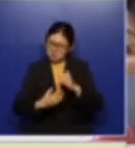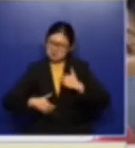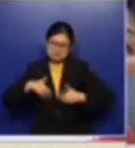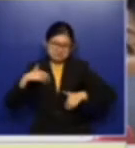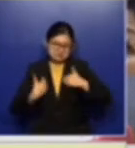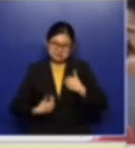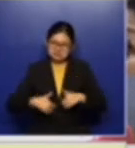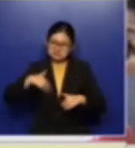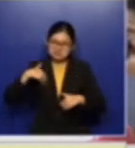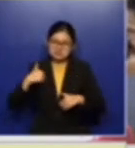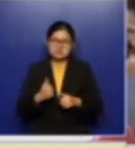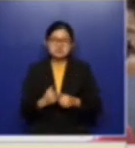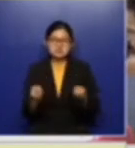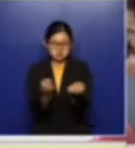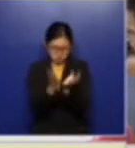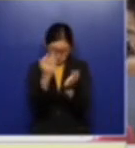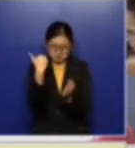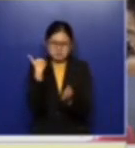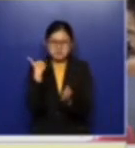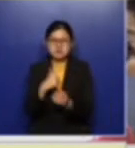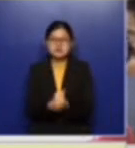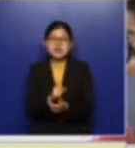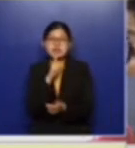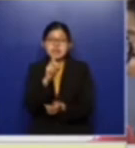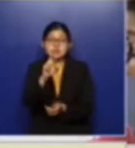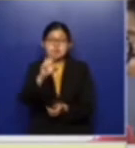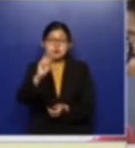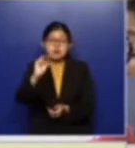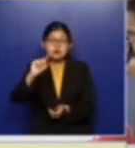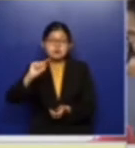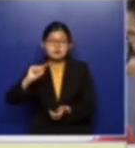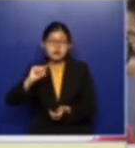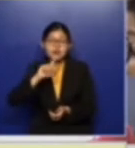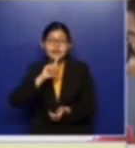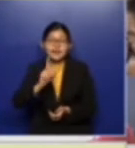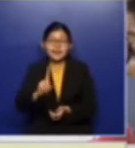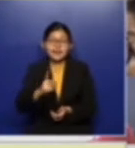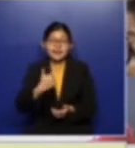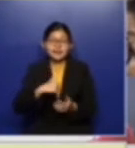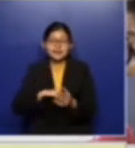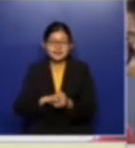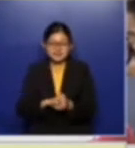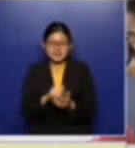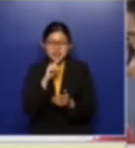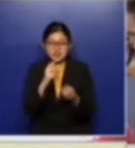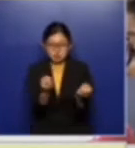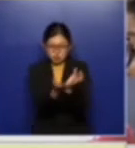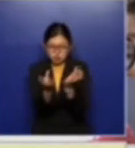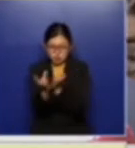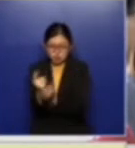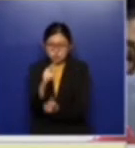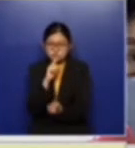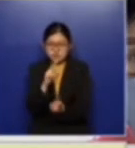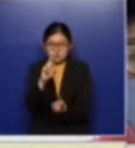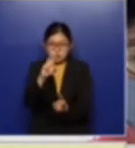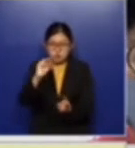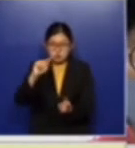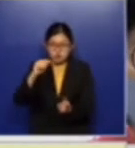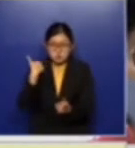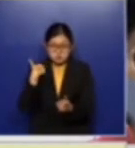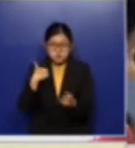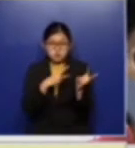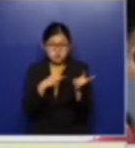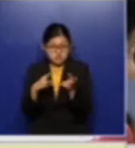านครับคำถามที่สองกับเรียนถามท่านรัฐมนตรีในประเด็นความเสียหายต่างๆท่านรัฐมนตรีมีมาตรการใดๆไหมครับ